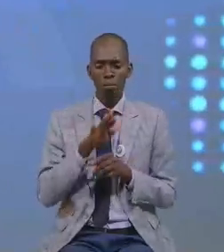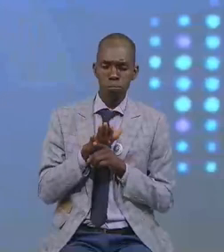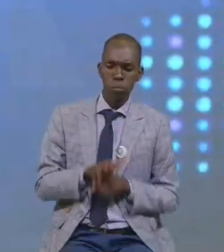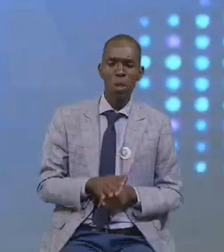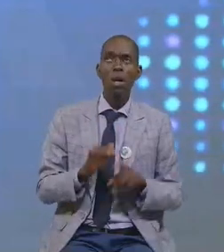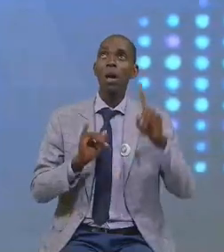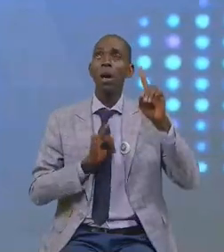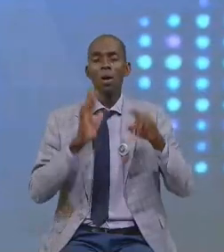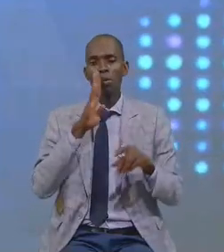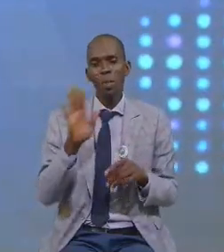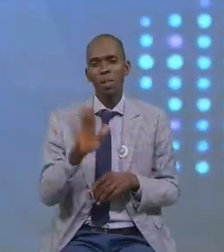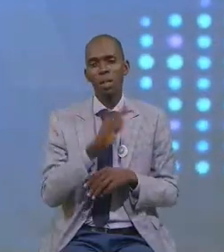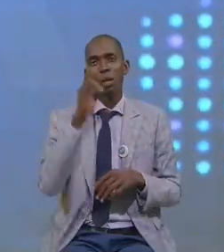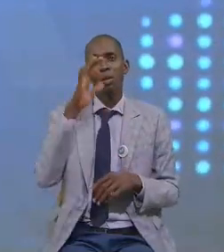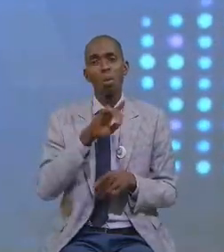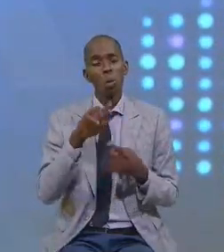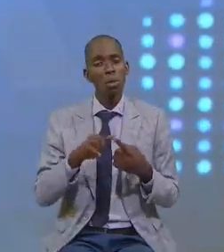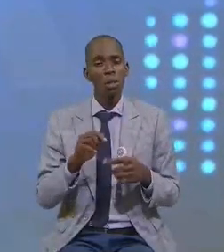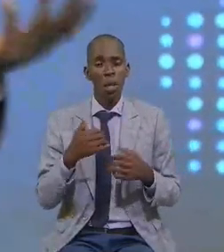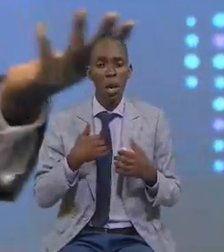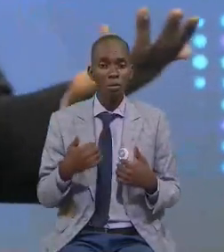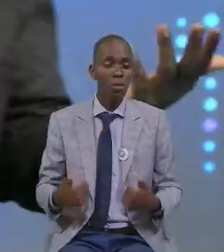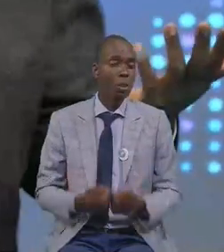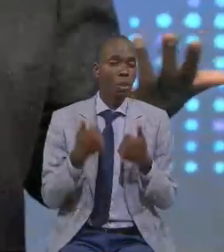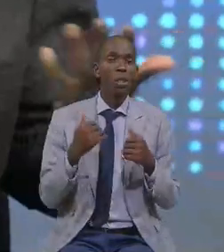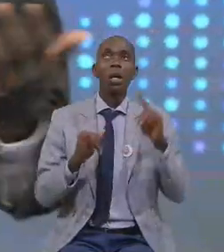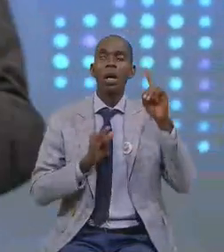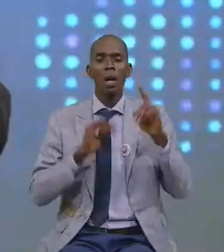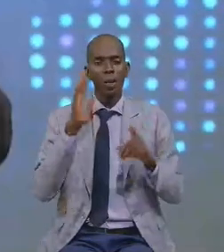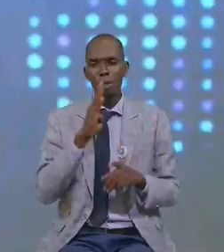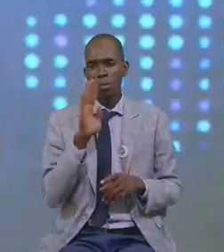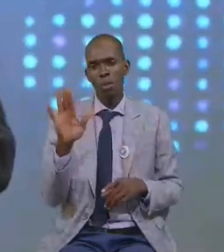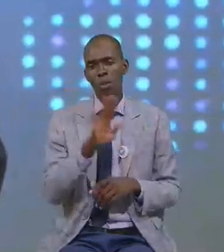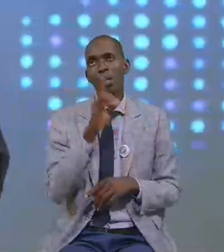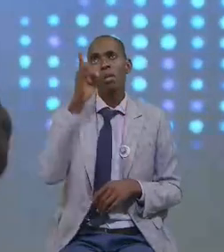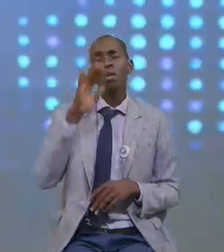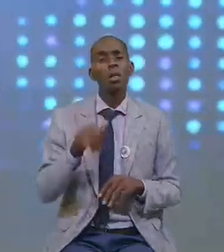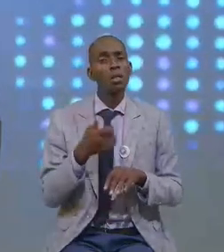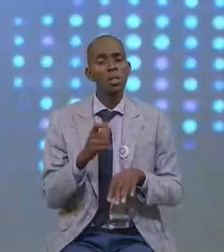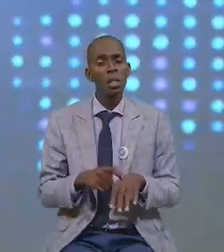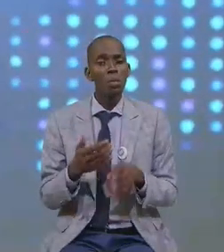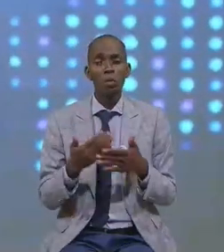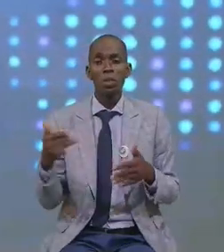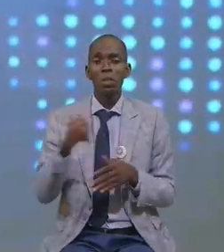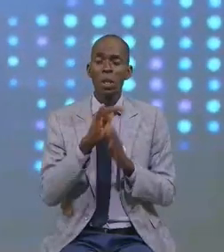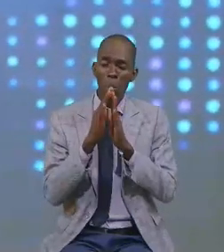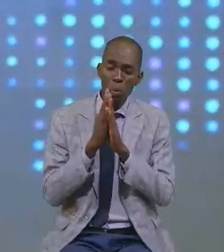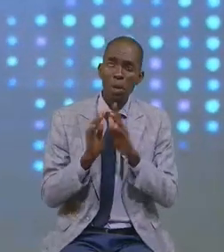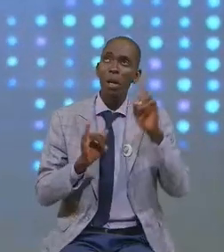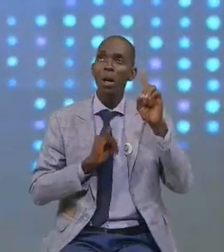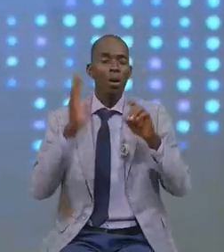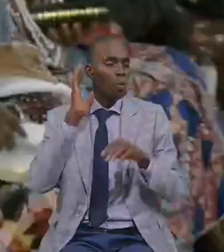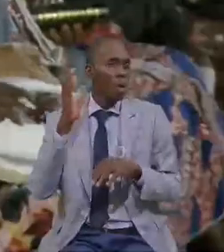ont des défis, je serai leur Dieu. Même avant qu'ils ouvrent la bouche pour me demander, je vais